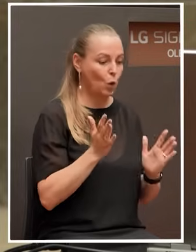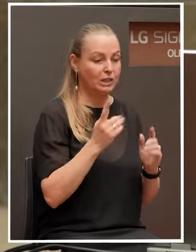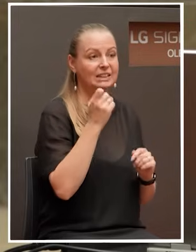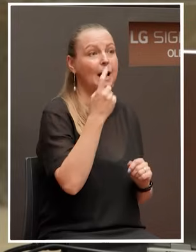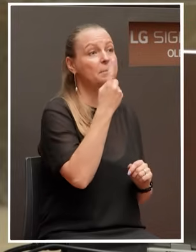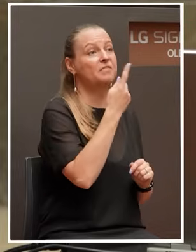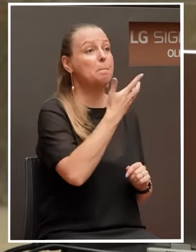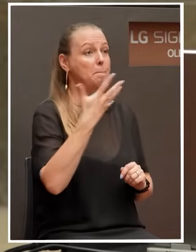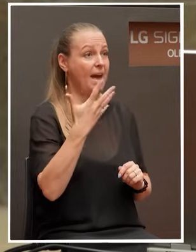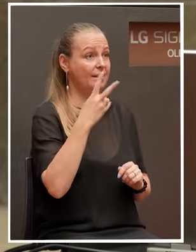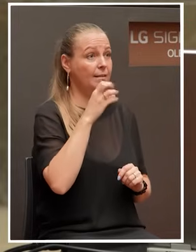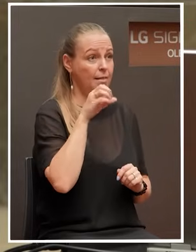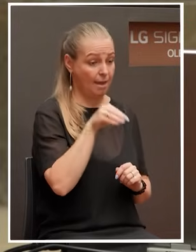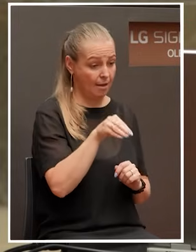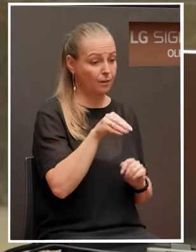первые 5 лет